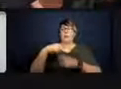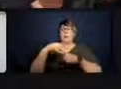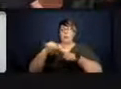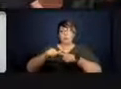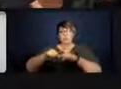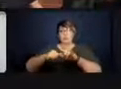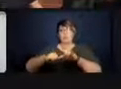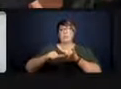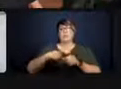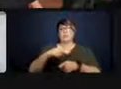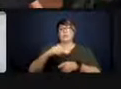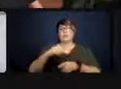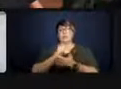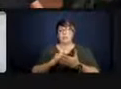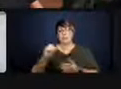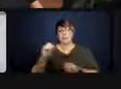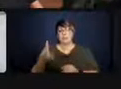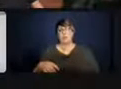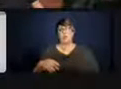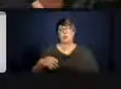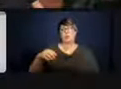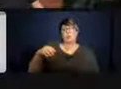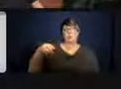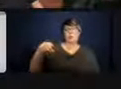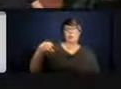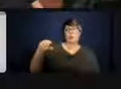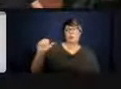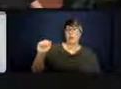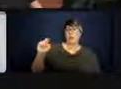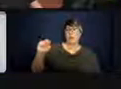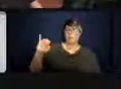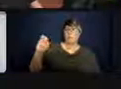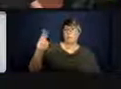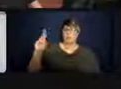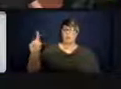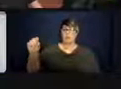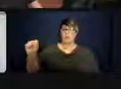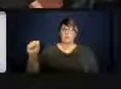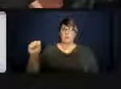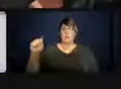ونشكر أيضا الدكتور رامسي سيد أنومر. و